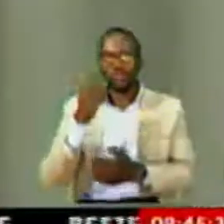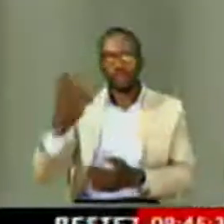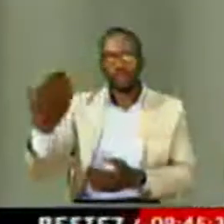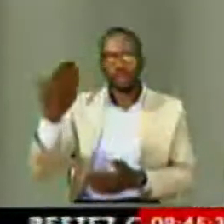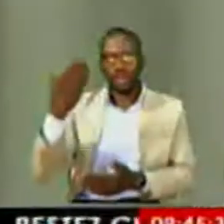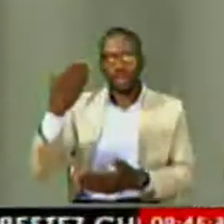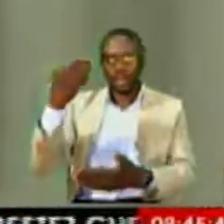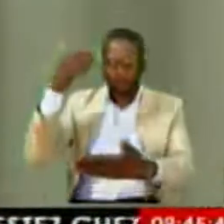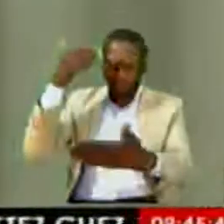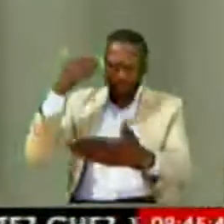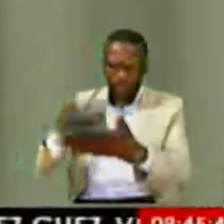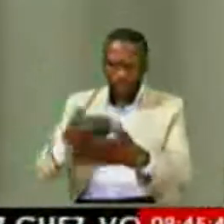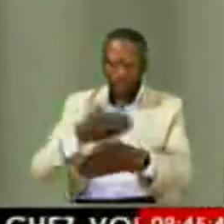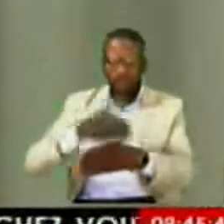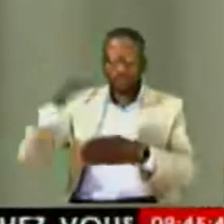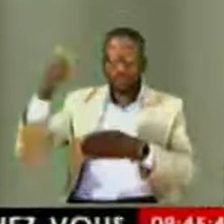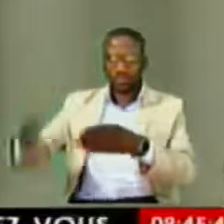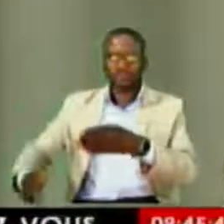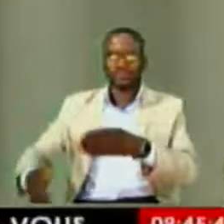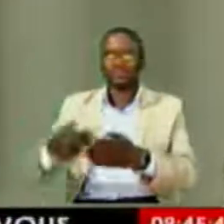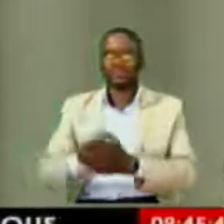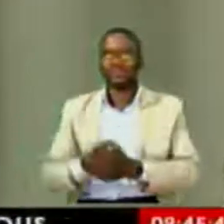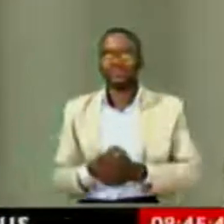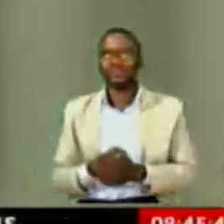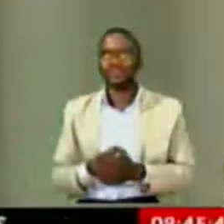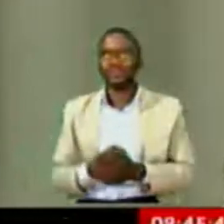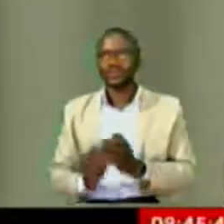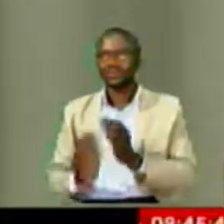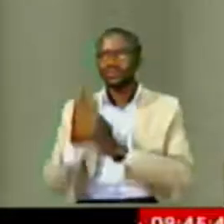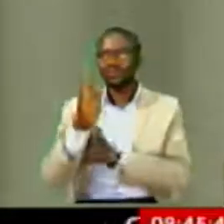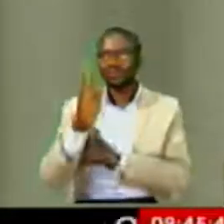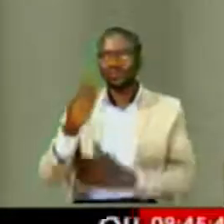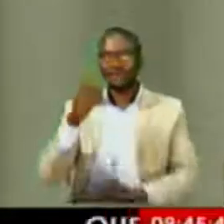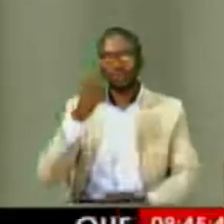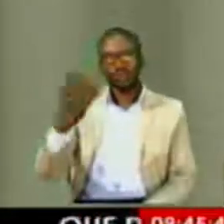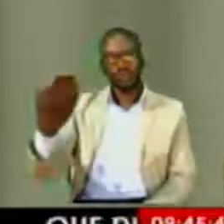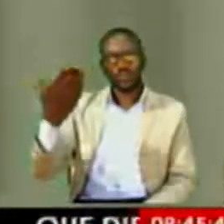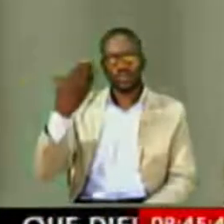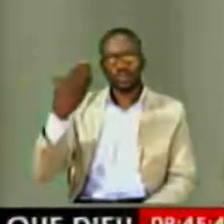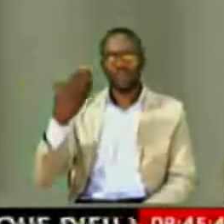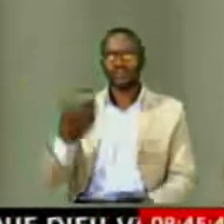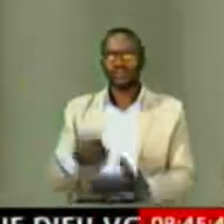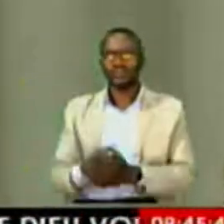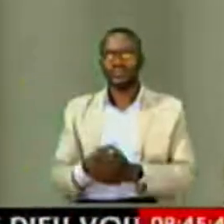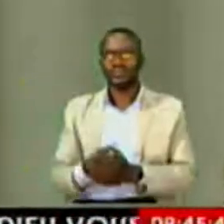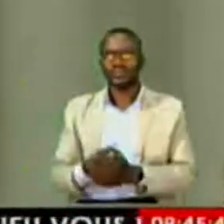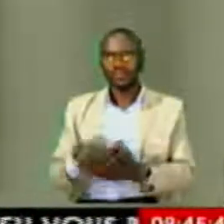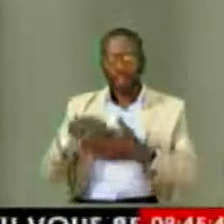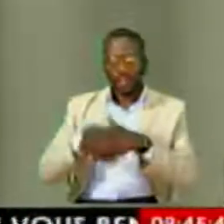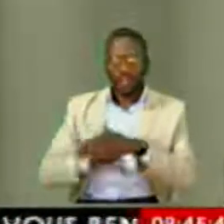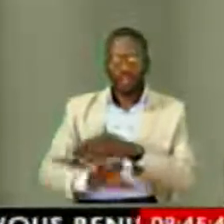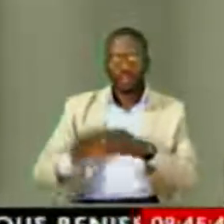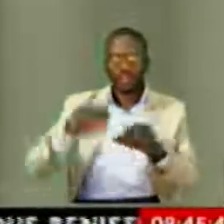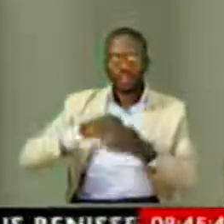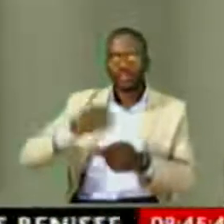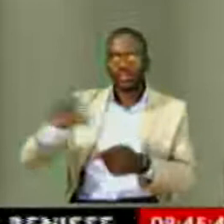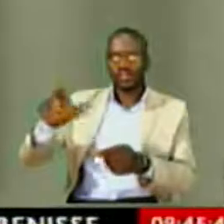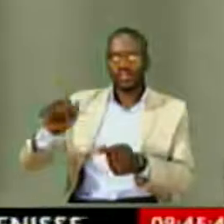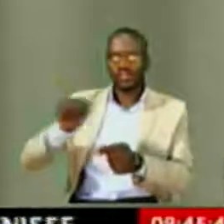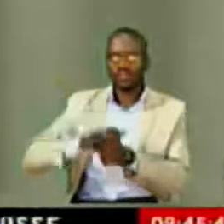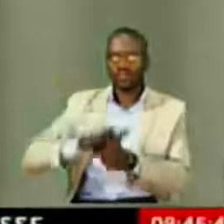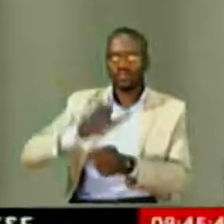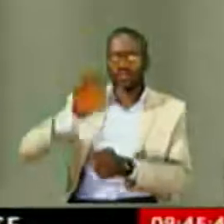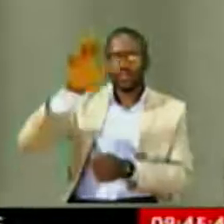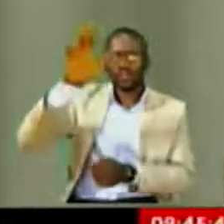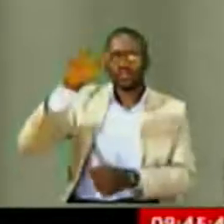arriver à la fin. God saw us. Dieu nous a vu entrer dans la gloire. He saw us